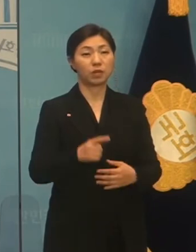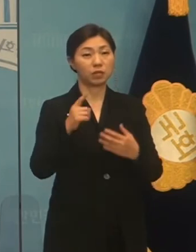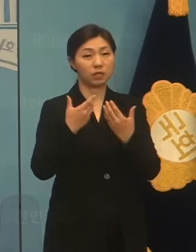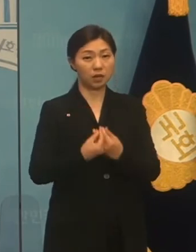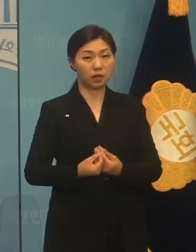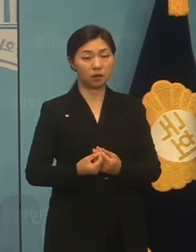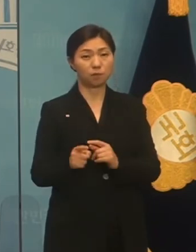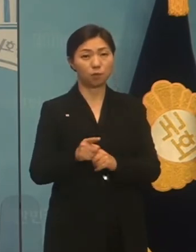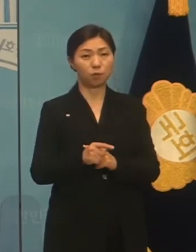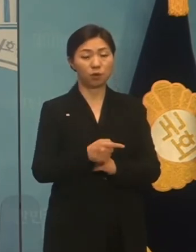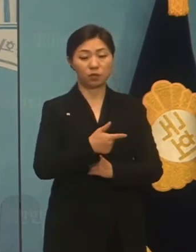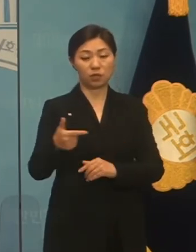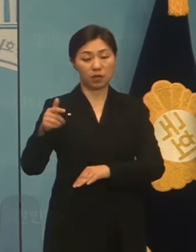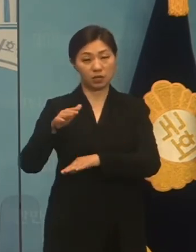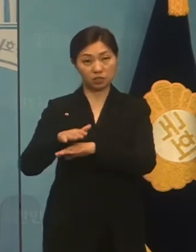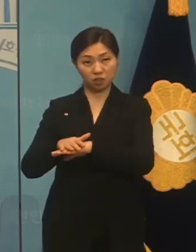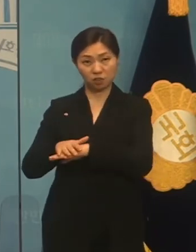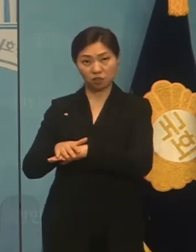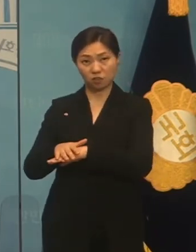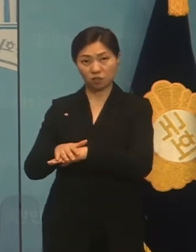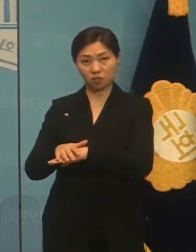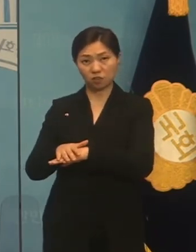대전광역시에서 자동차 정비업을 하는